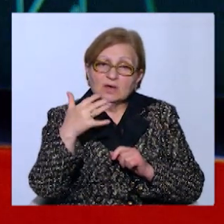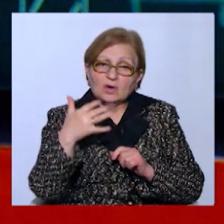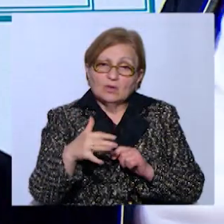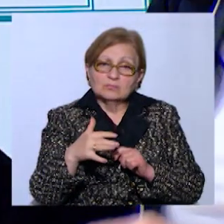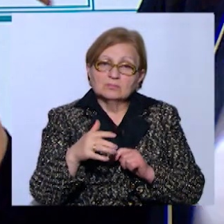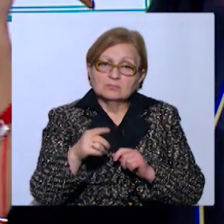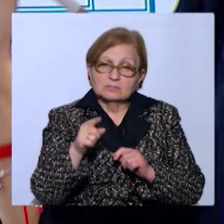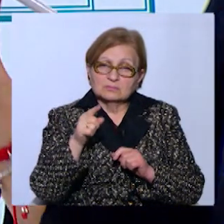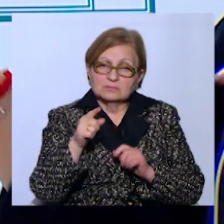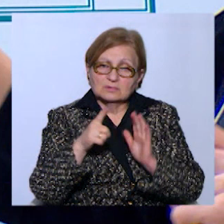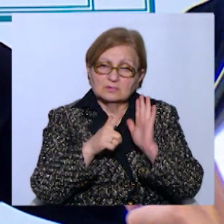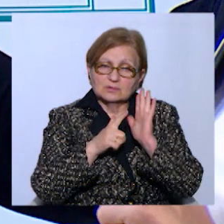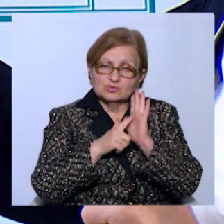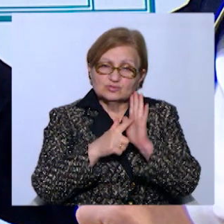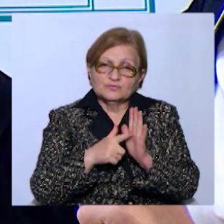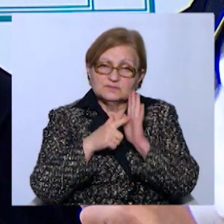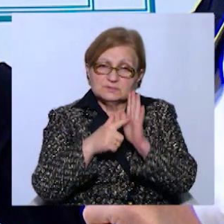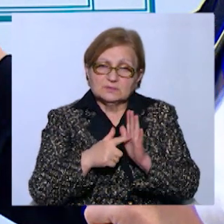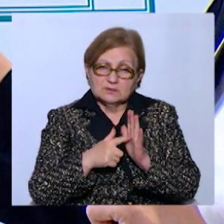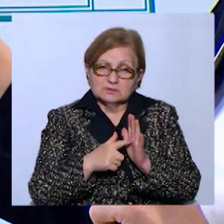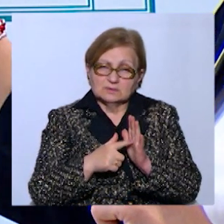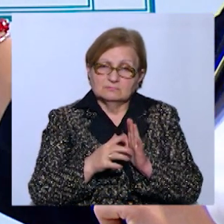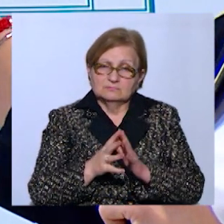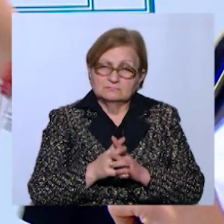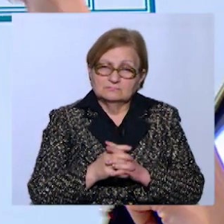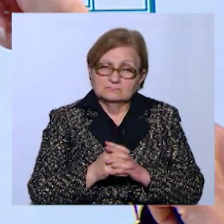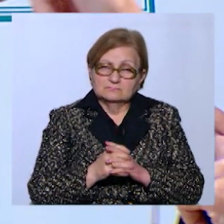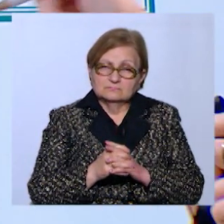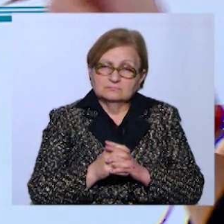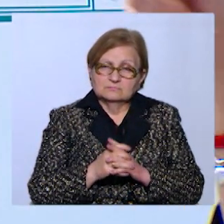გავლას მოანდომებდა 7 საათს, ხო? 7 საათს.